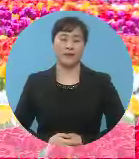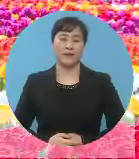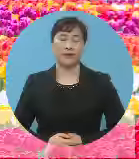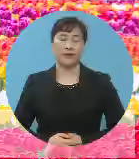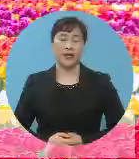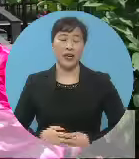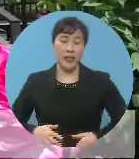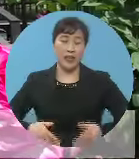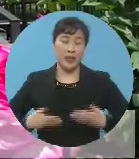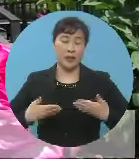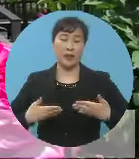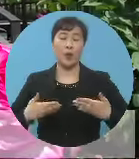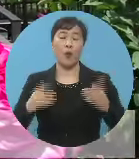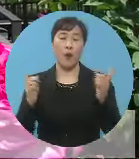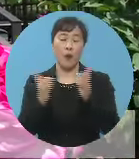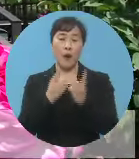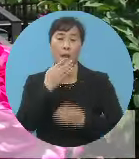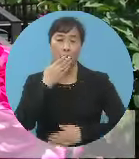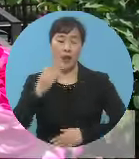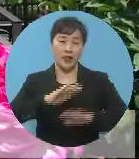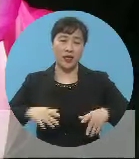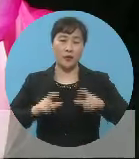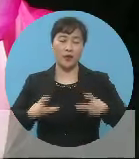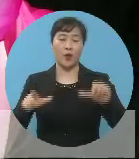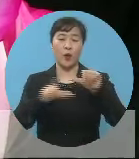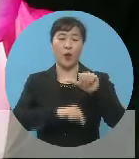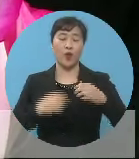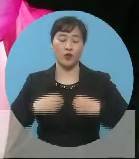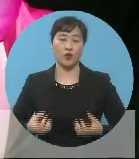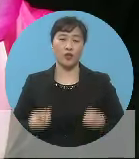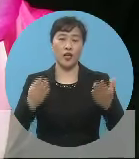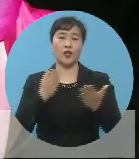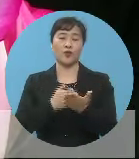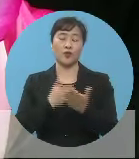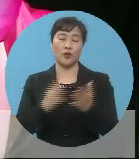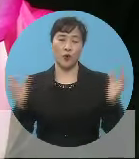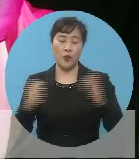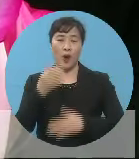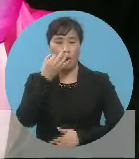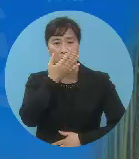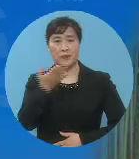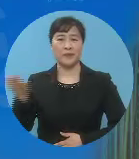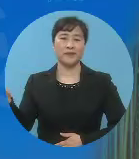화사한 남도의 봄을 즐겨볼 수 있는 전남의 5월 축제 소식 모아봤습니다.